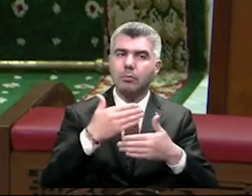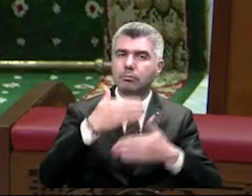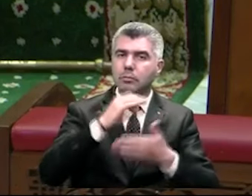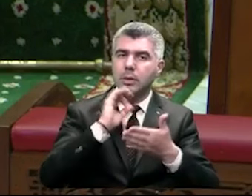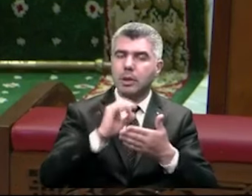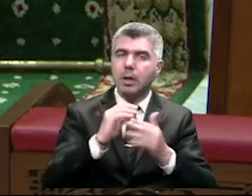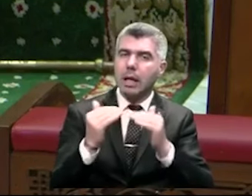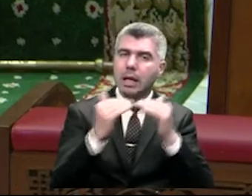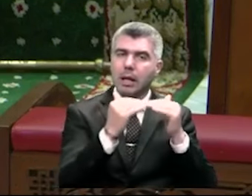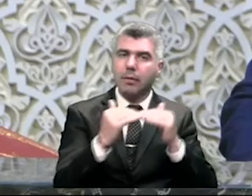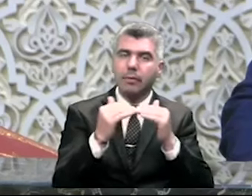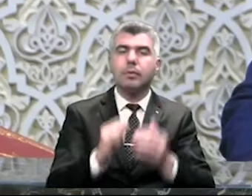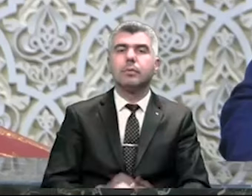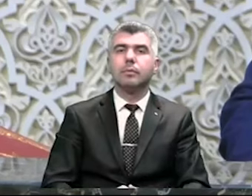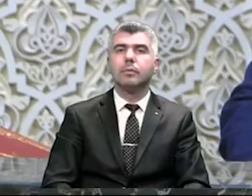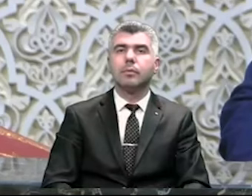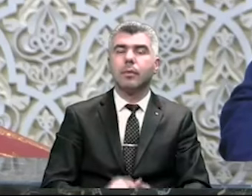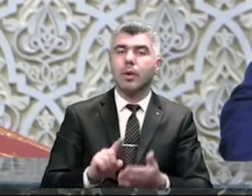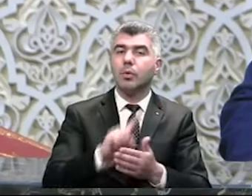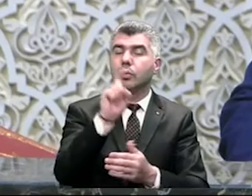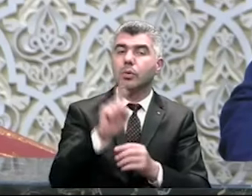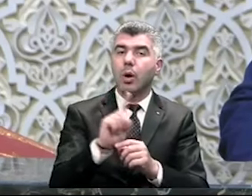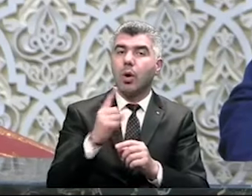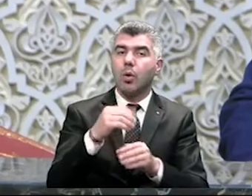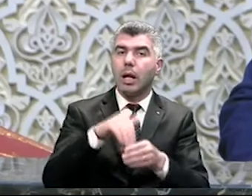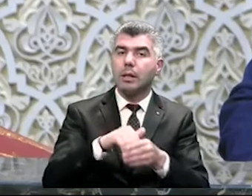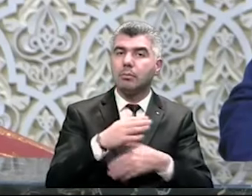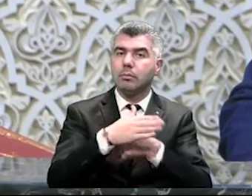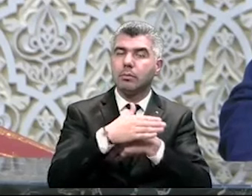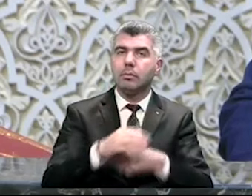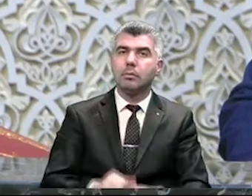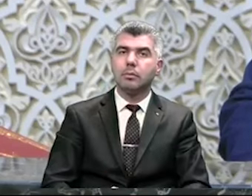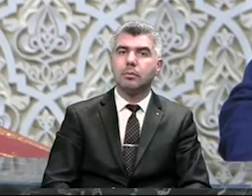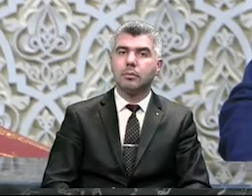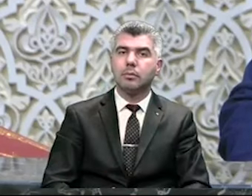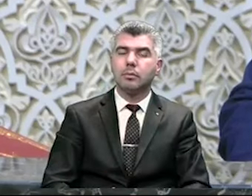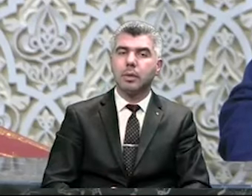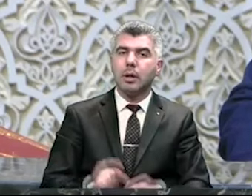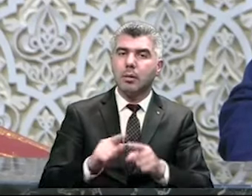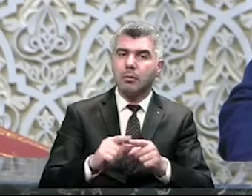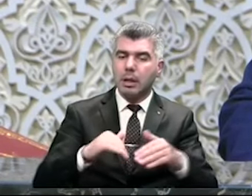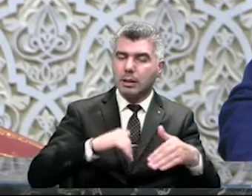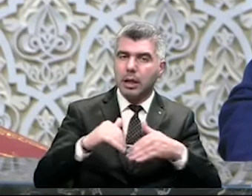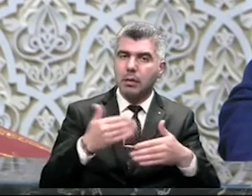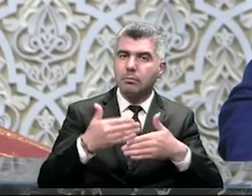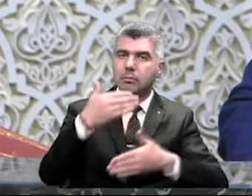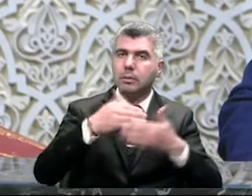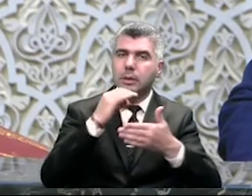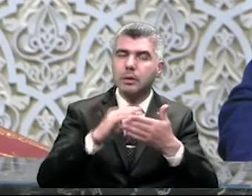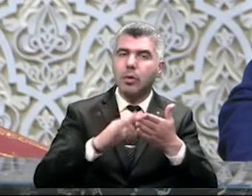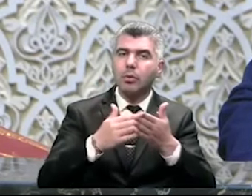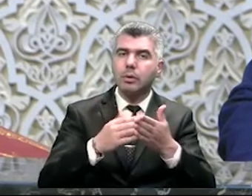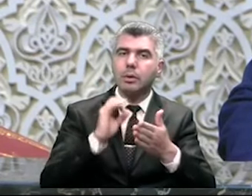تجمعها وحده الموضوع والبدايه مع سؤال فريق التجمع الوطني للاحرار في موضوع البنيات الاساسيه ببلادنا في افق